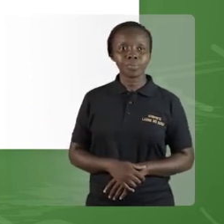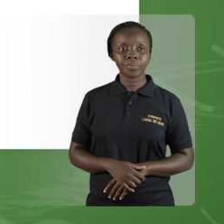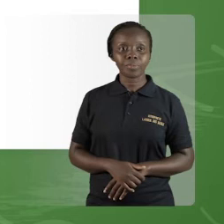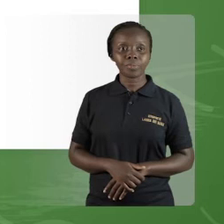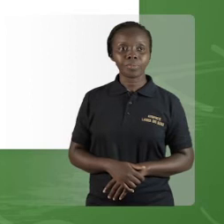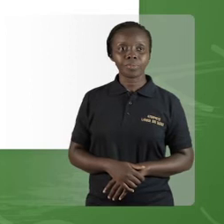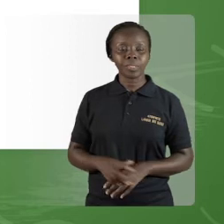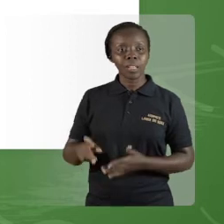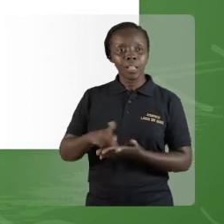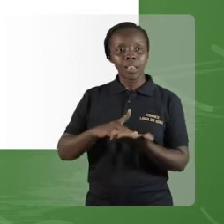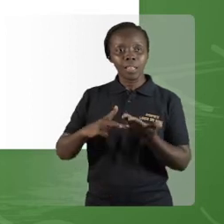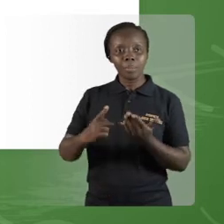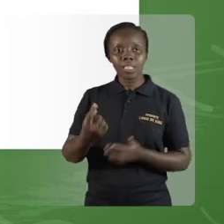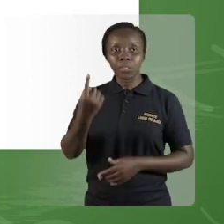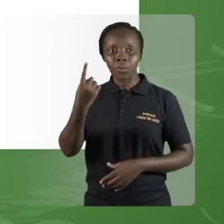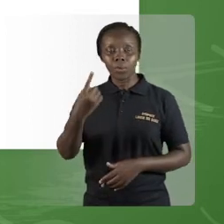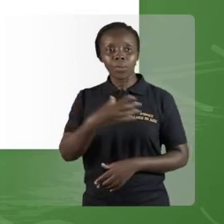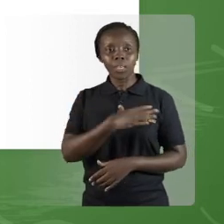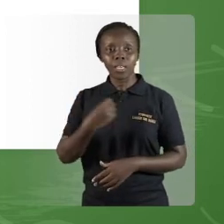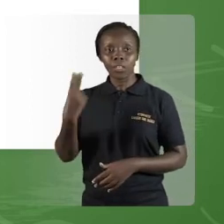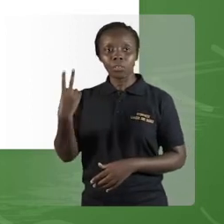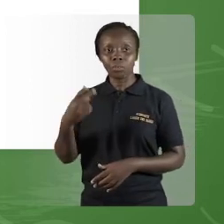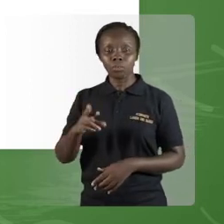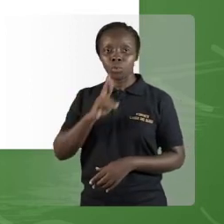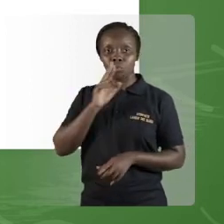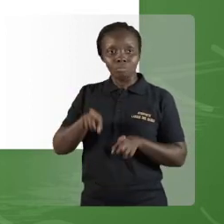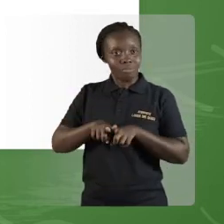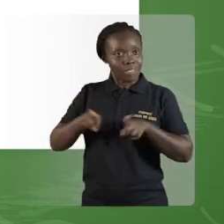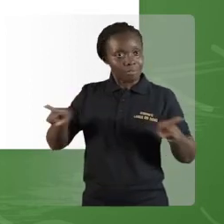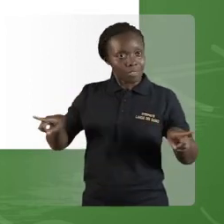Les parties 1 et 2 sont indépendantes.